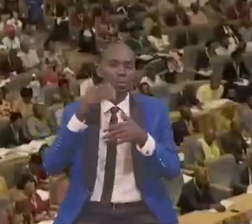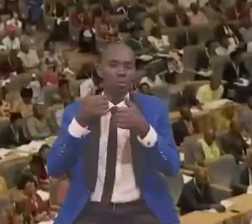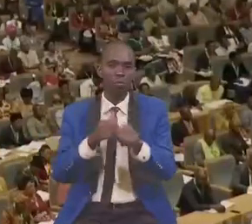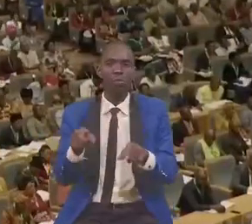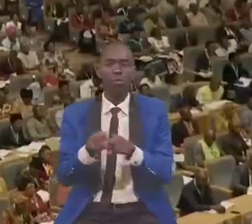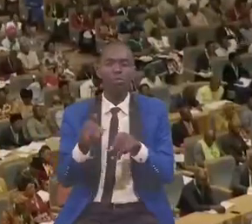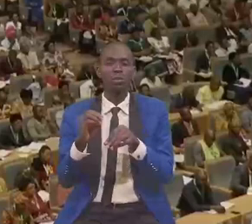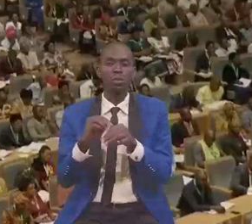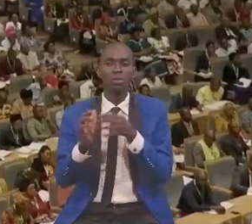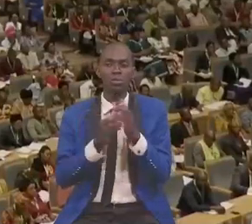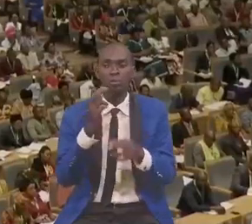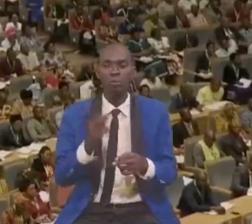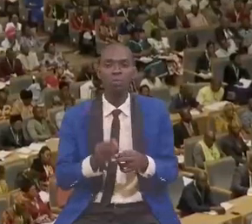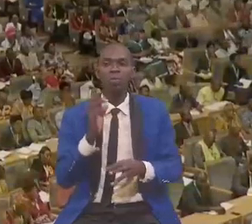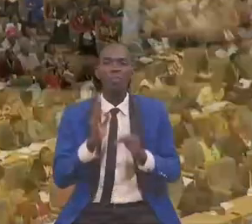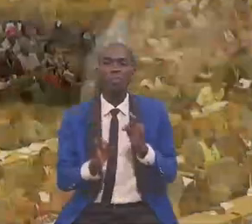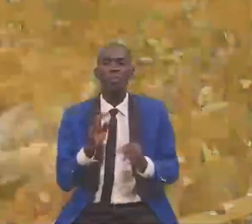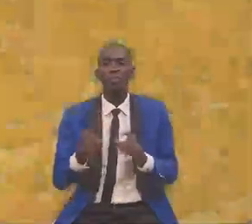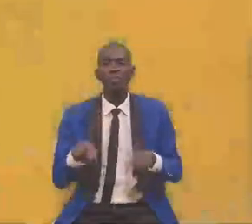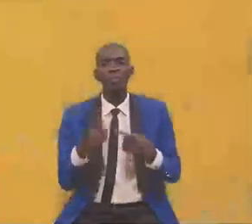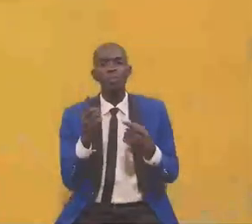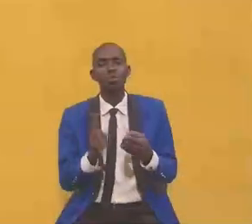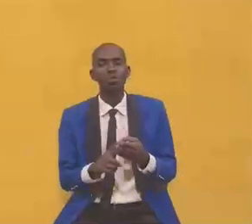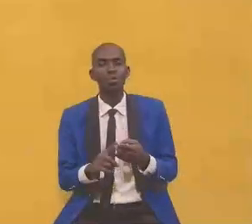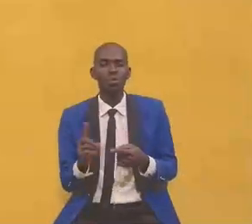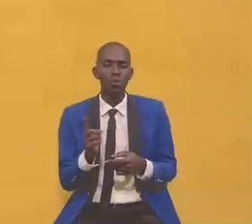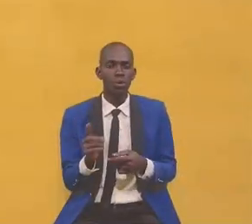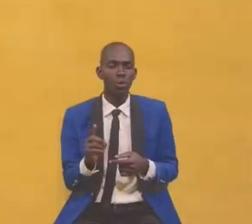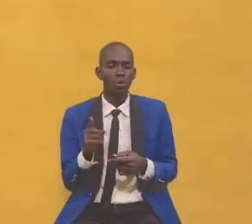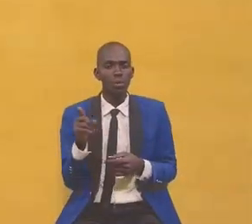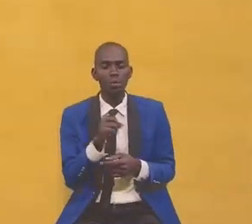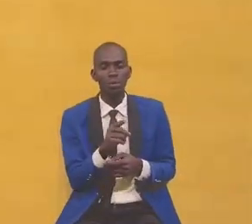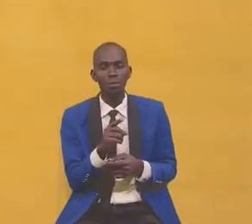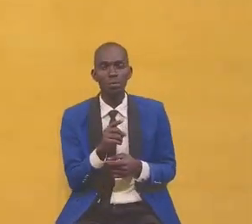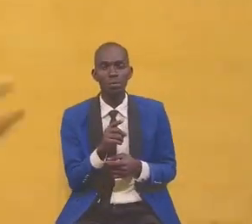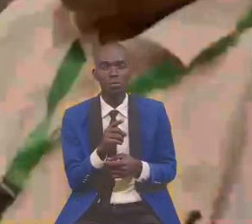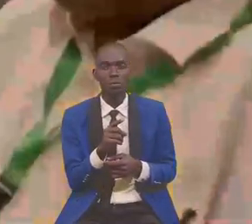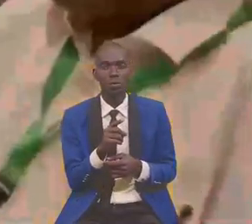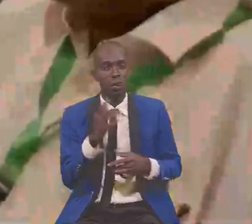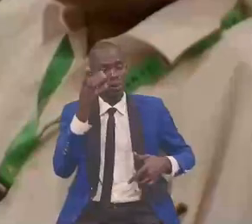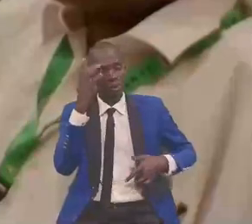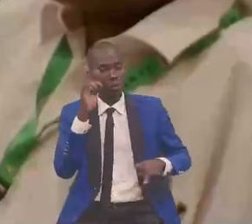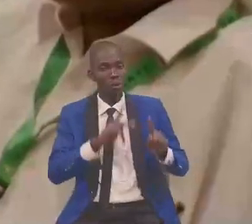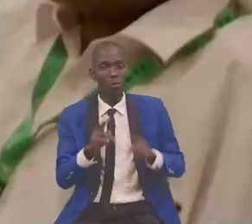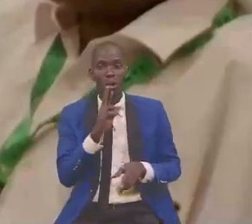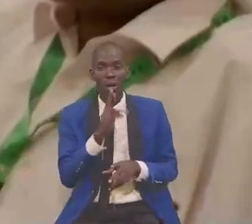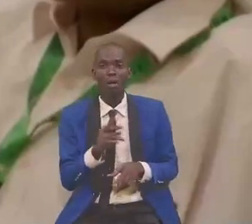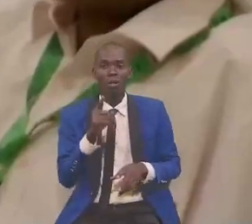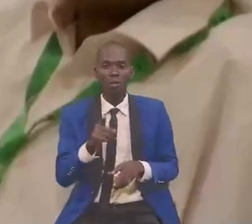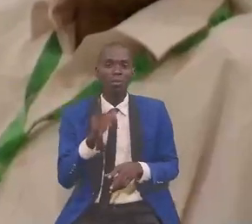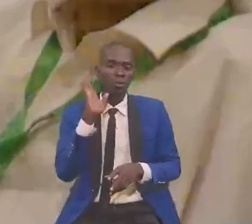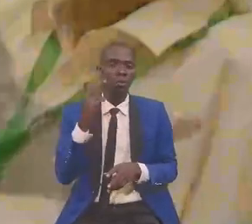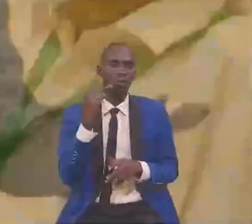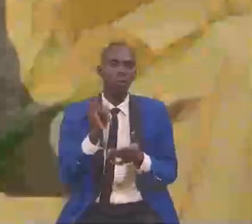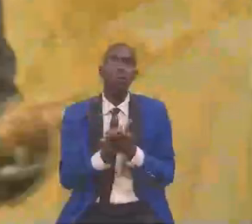Si tu vas là où se trouvent les malades, les signes et les miracles vont t'accompagner. Mais si tu ne vas pas vers où se